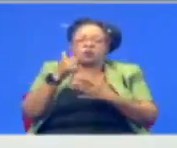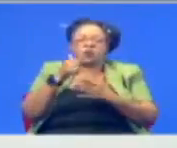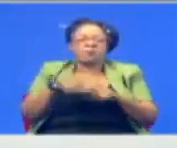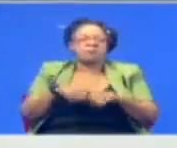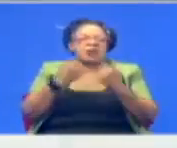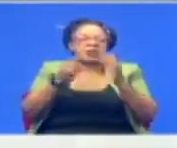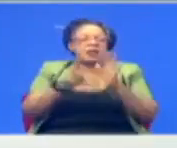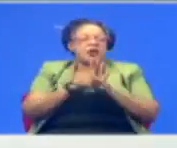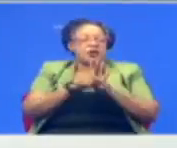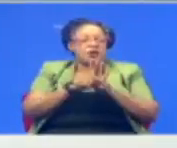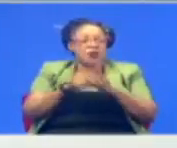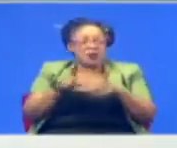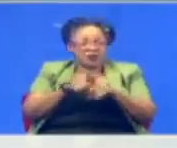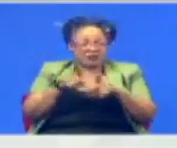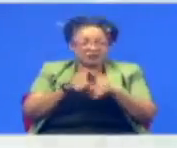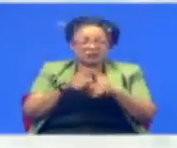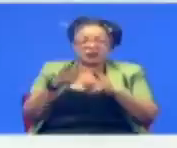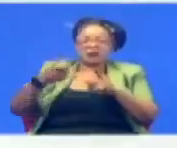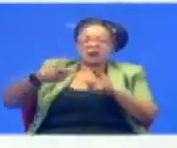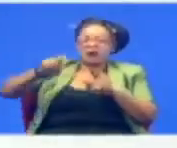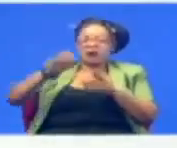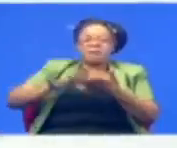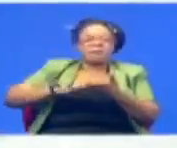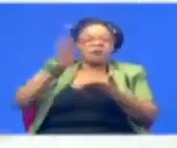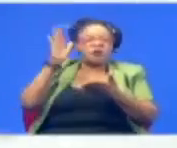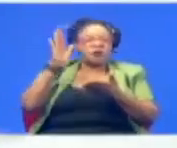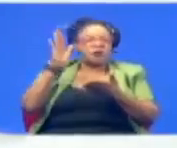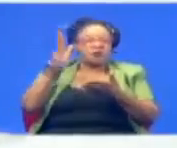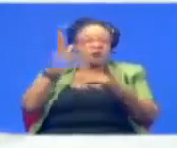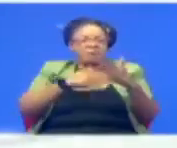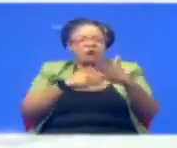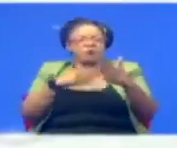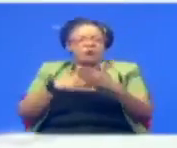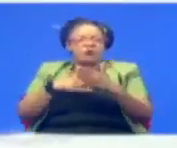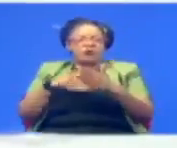hizo, huku wakiongeza vizuizi zaidi. Ruth Sarmoi, NTV.